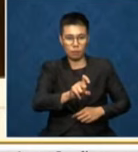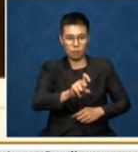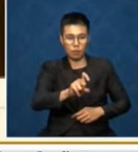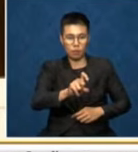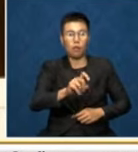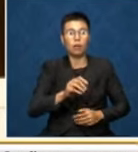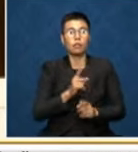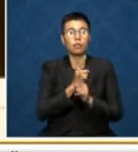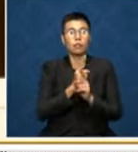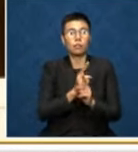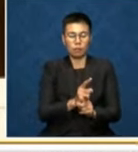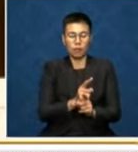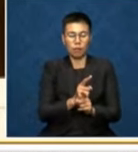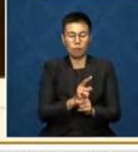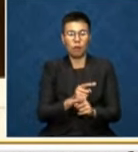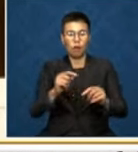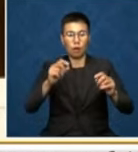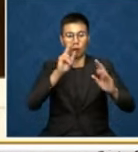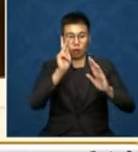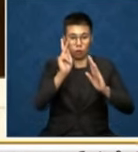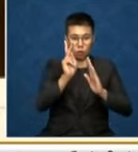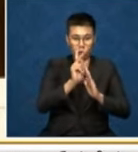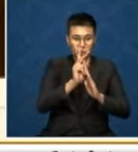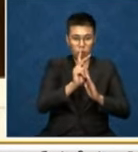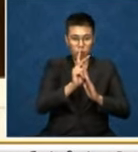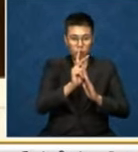จาสมาชิกจะได้ความชัดเจนในโครงการต่